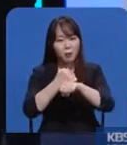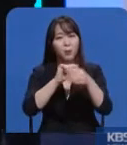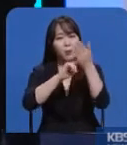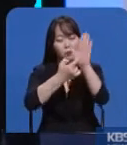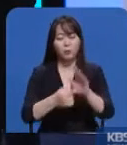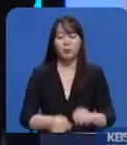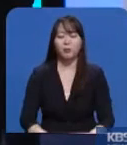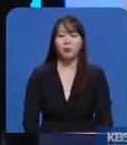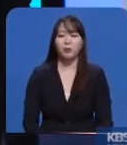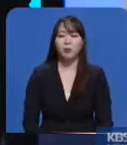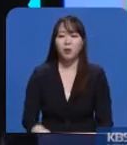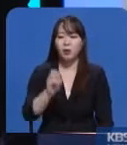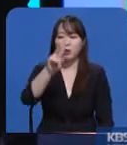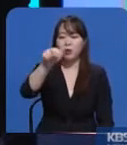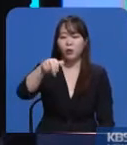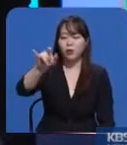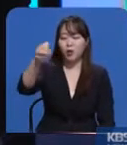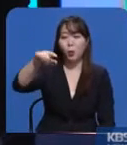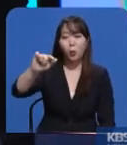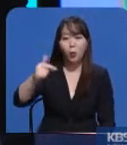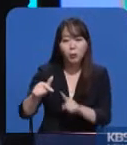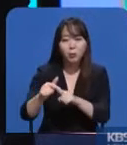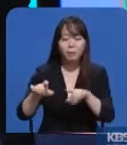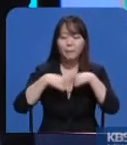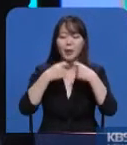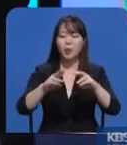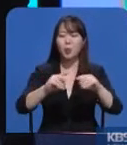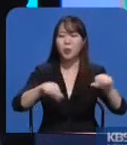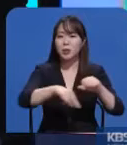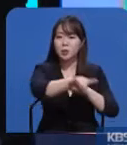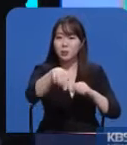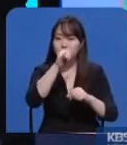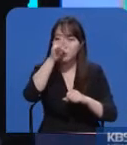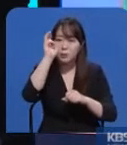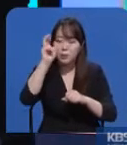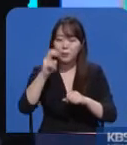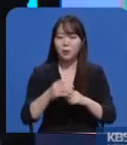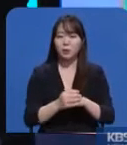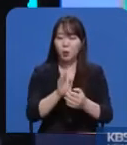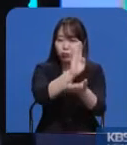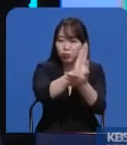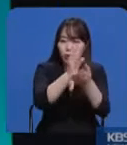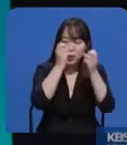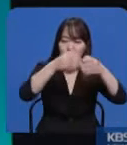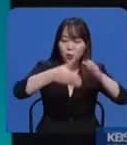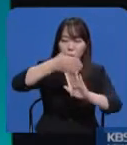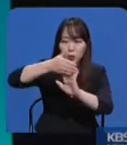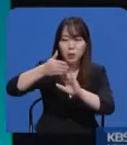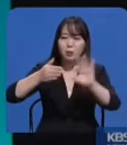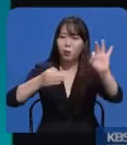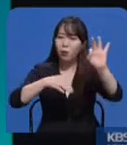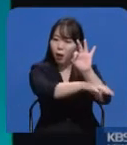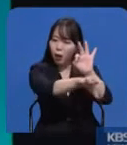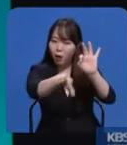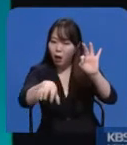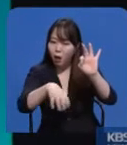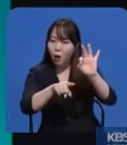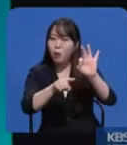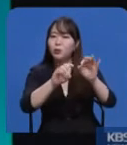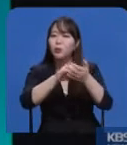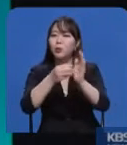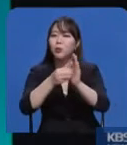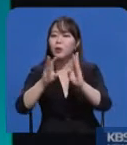예, 역세권 입지면 대부분이 민간 토지일 텐데 분당 신도시 10개에 해당하는 그런 물량의